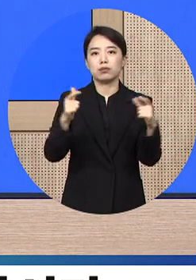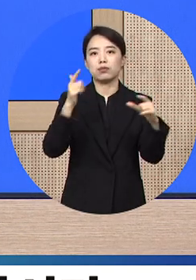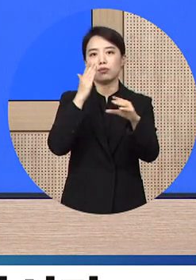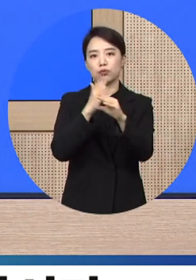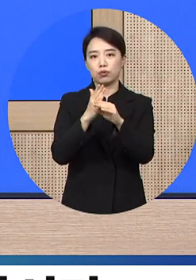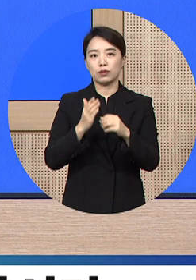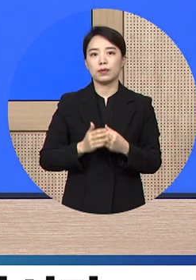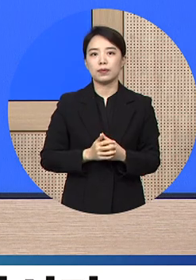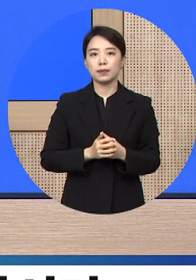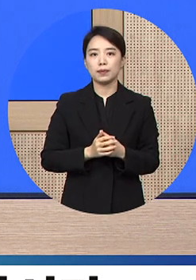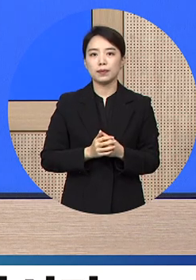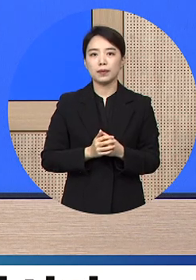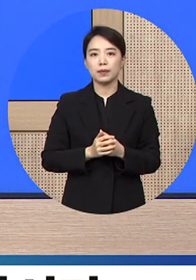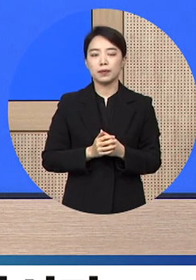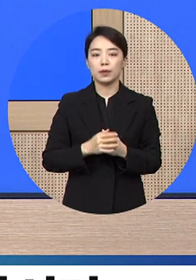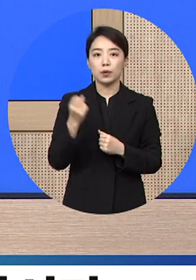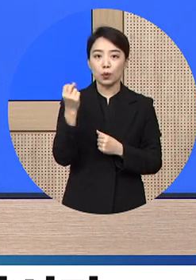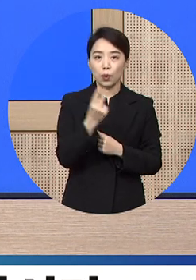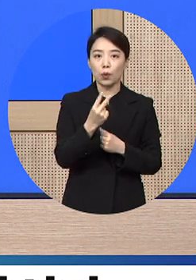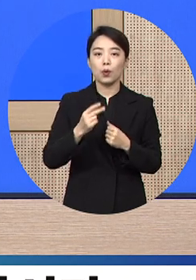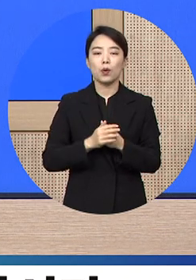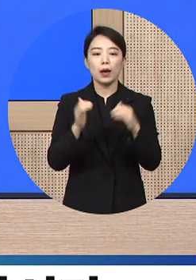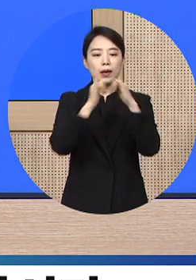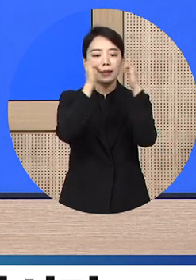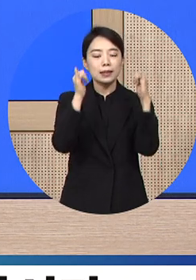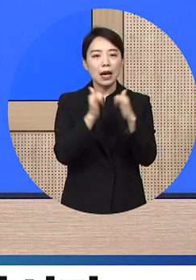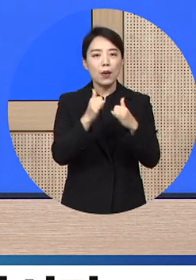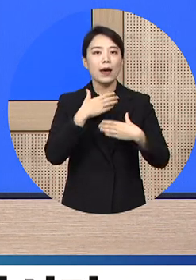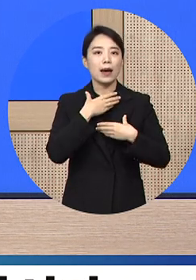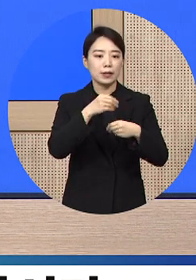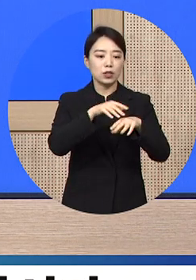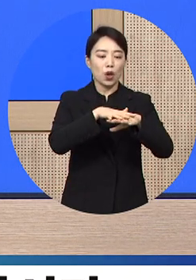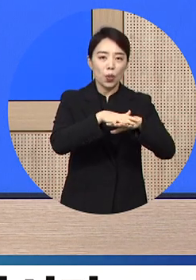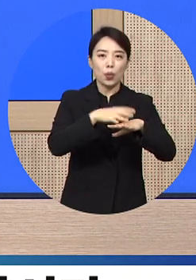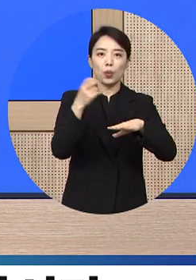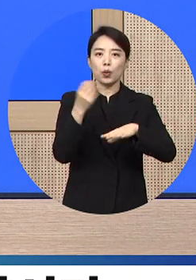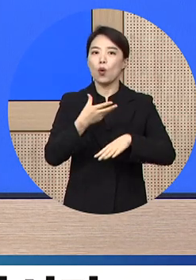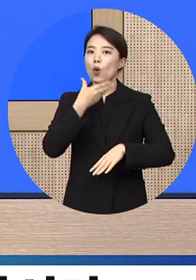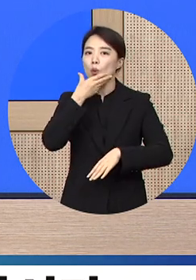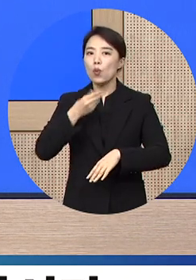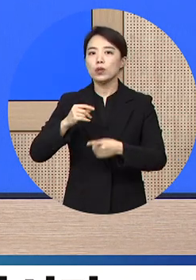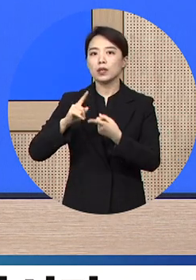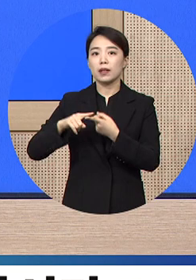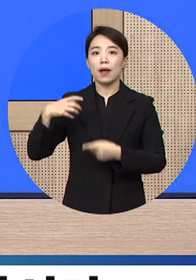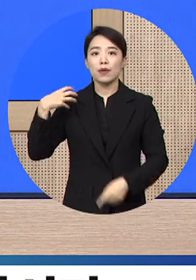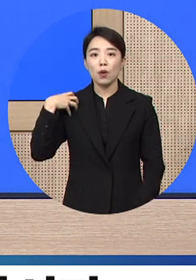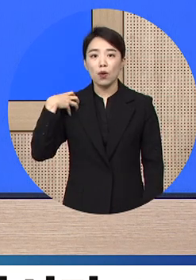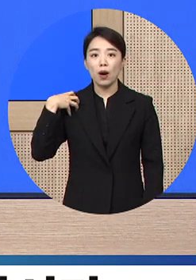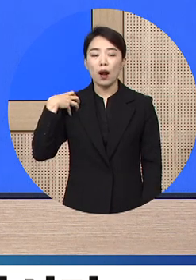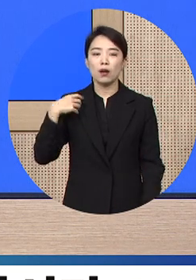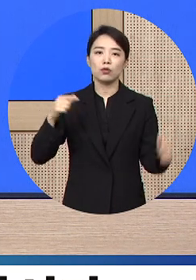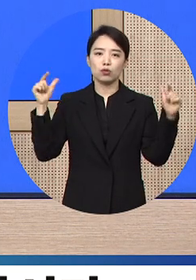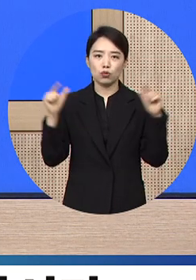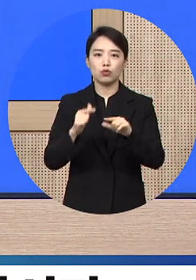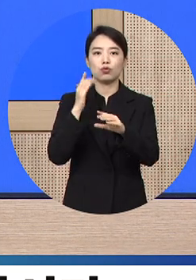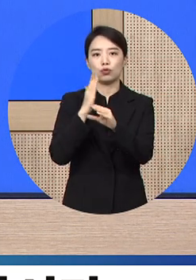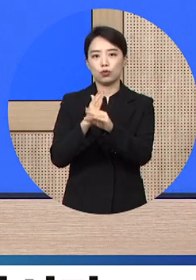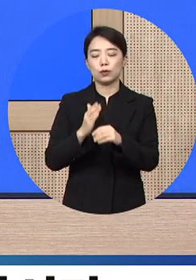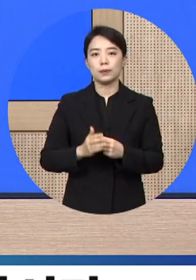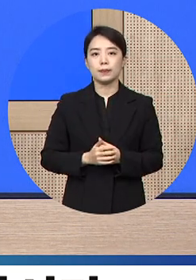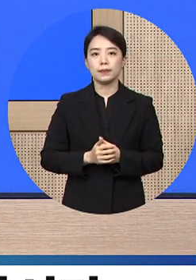있습니다. 반면에 사회안전망과 복지에 대한 정부 역할은 크게 축소되고